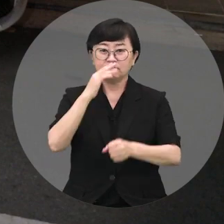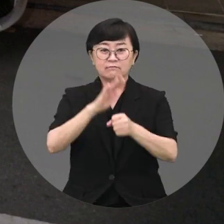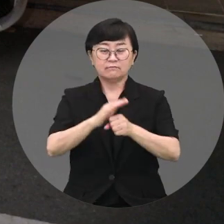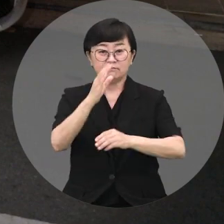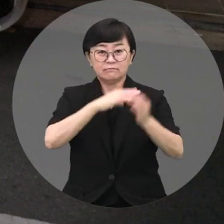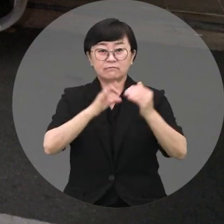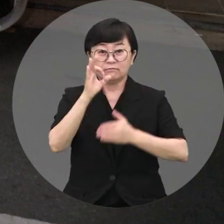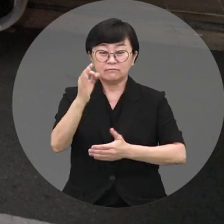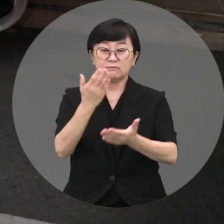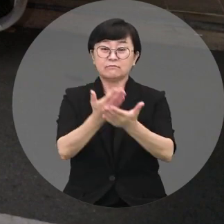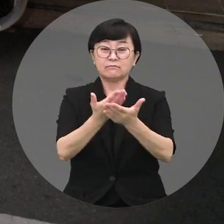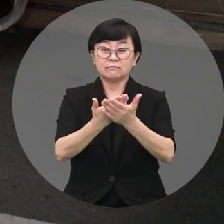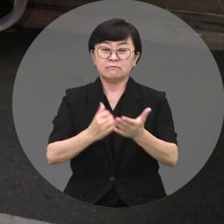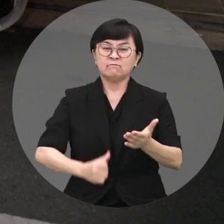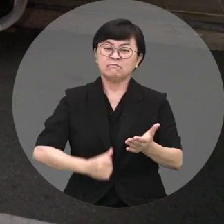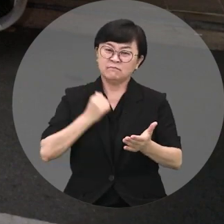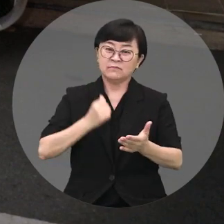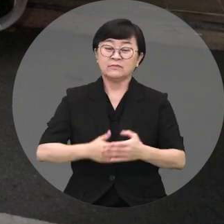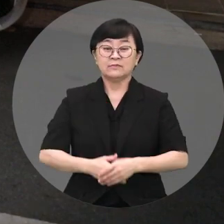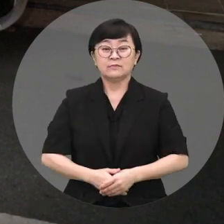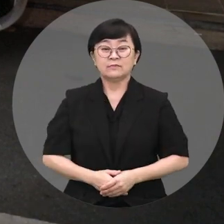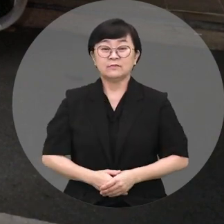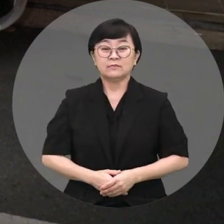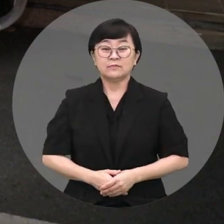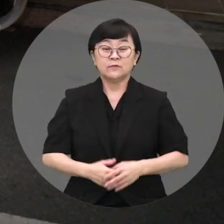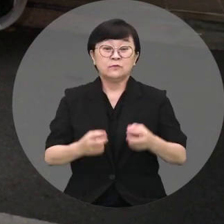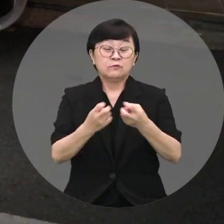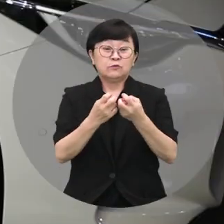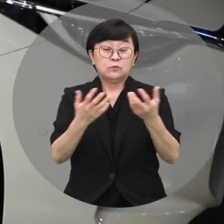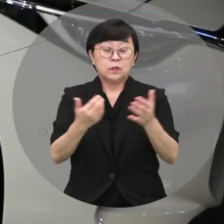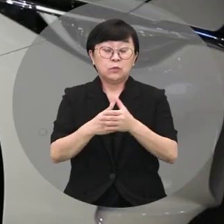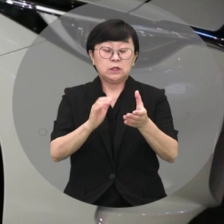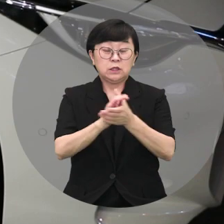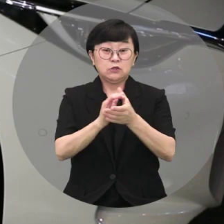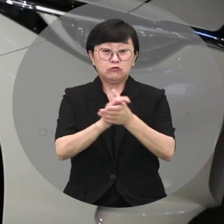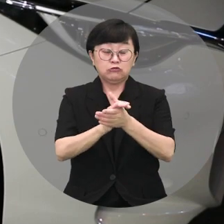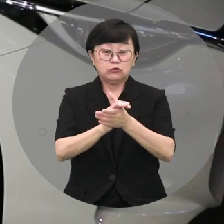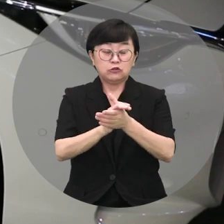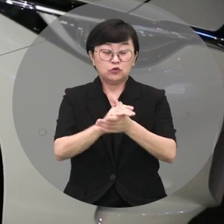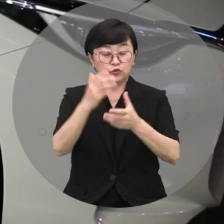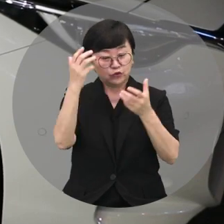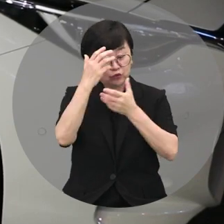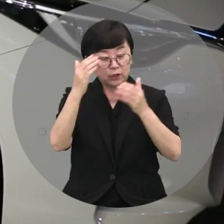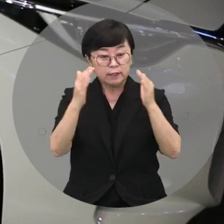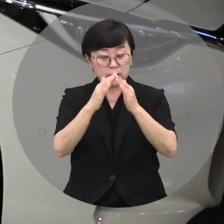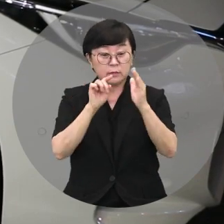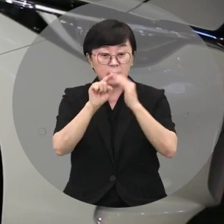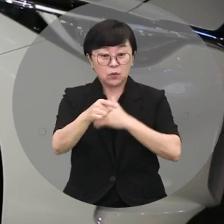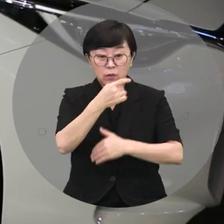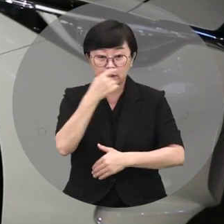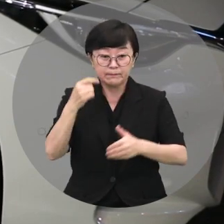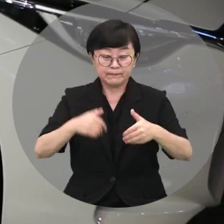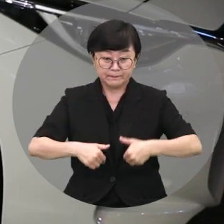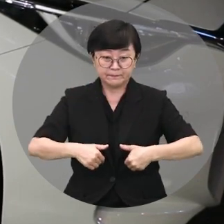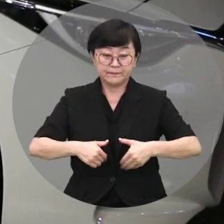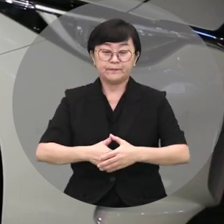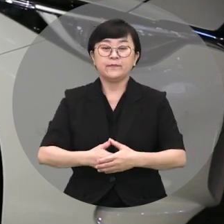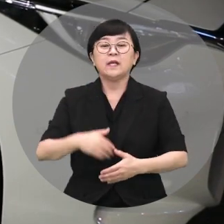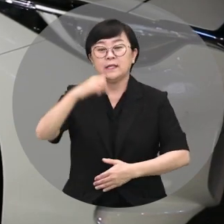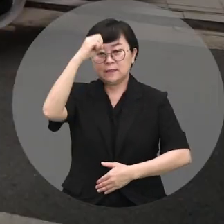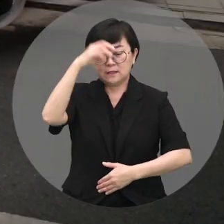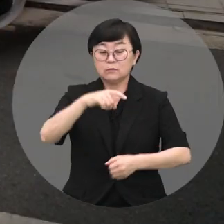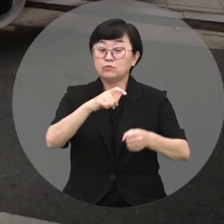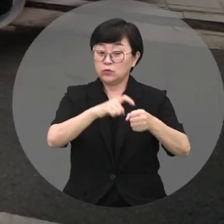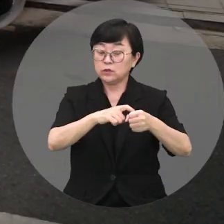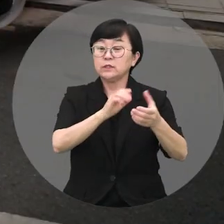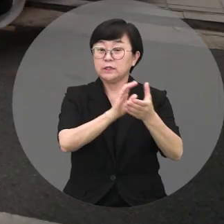비용을 청구해서 화가 났습니다. 그래서 어차피 만취한 친구가 집에 안전히 들어가는지 확인도 해야 할 것 같아서 그냥